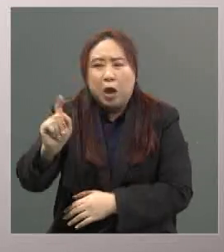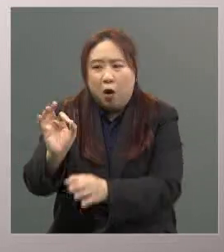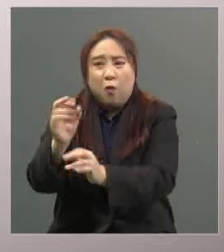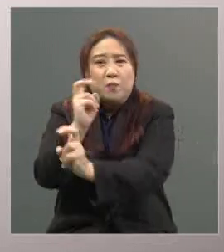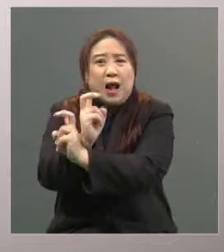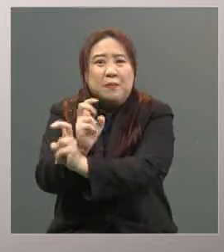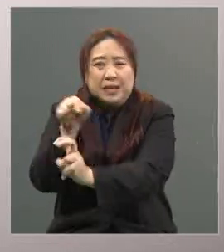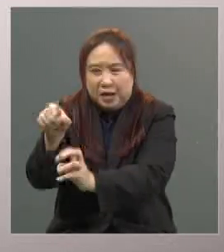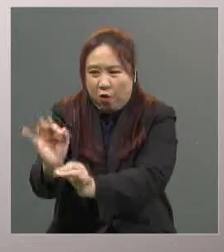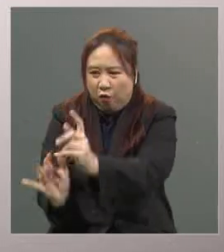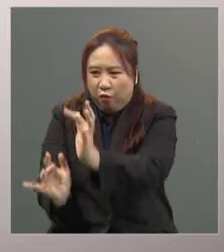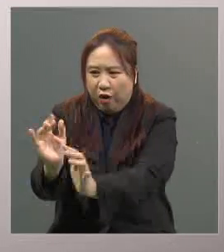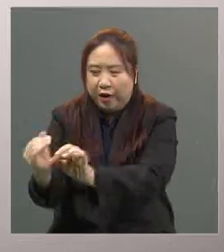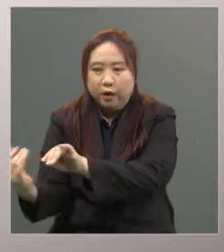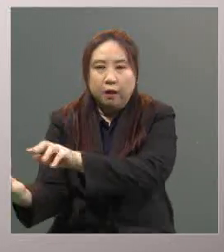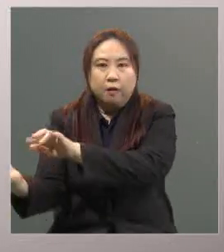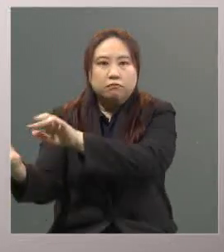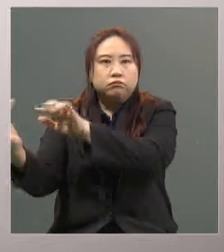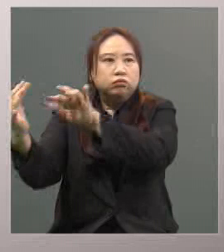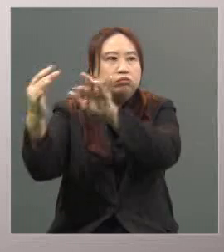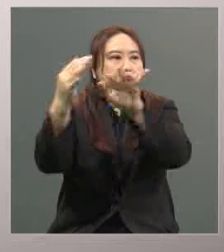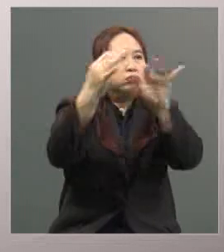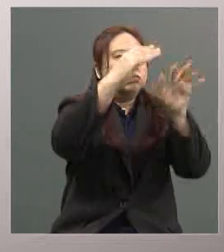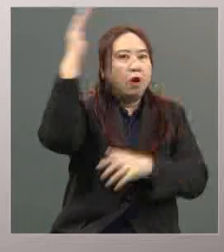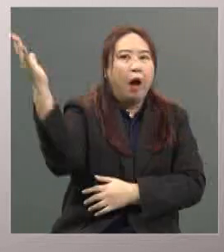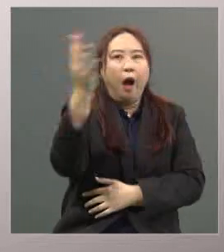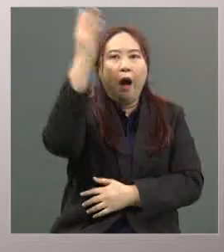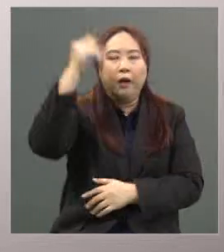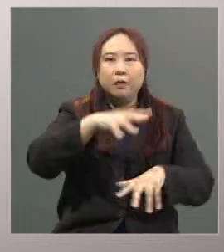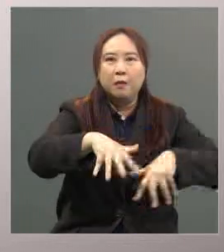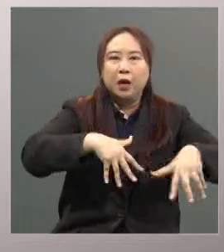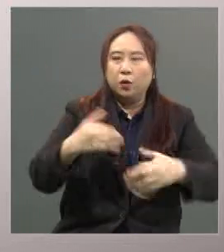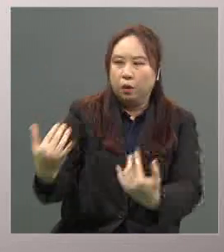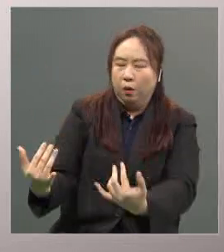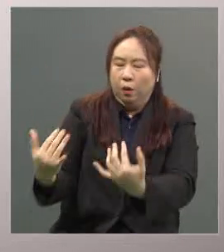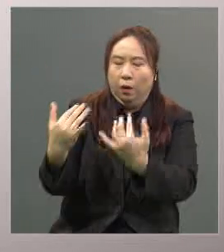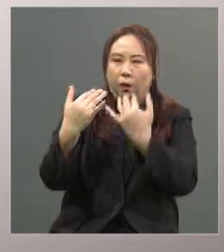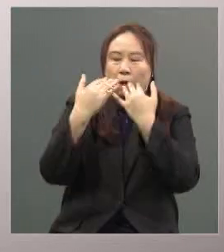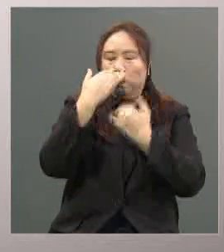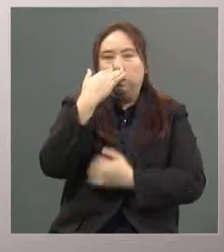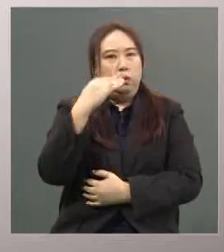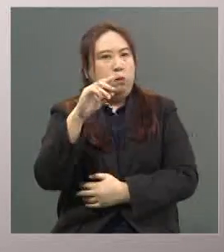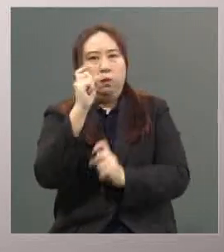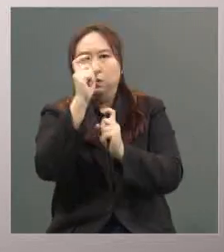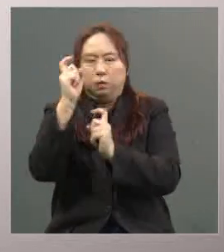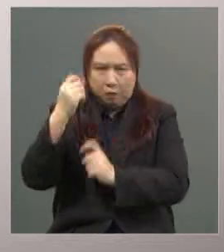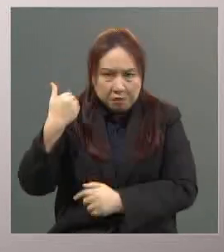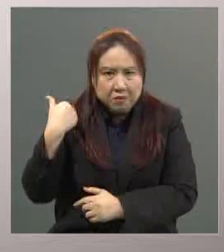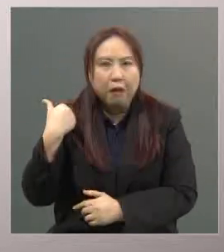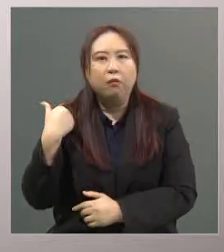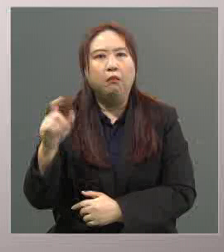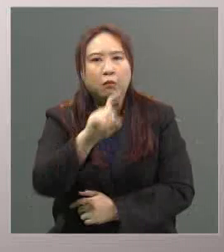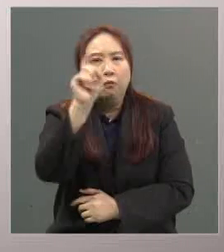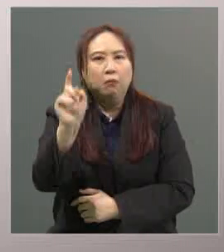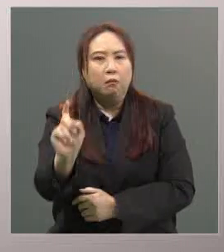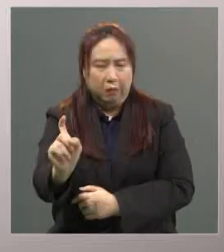เนี่ยมันก็ระเหยไปในอากาศชาวบ้านแถวนั้นเนี่ยเขาได้กลิ่นสารเคมีใช่มั้ยฮะเพราะฉะนั้นอันเนี้ยมันน่าห่วงว่าจะเป็นอันตรายหรือไม่อย่างไรก็